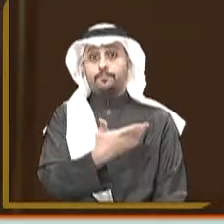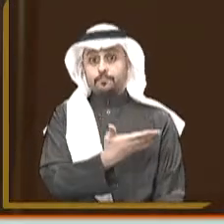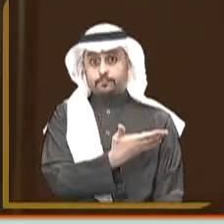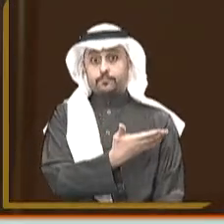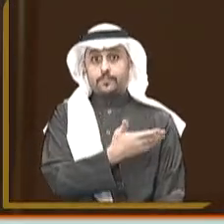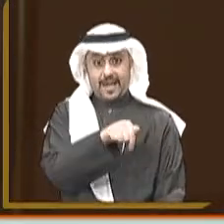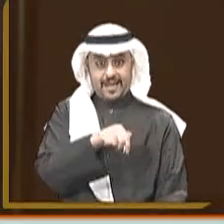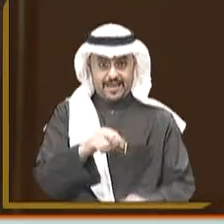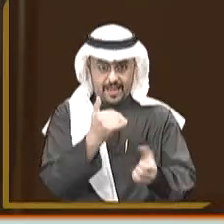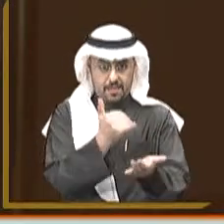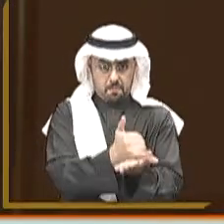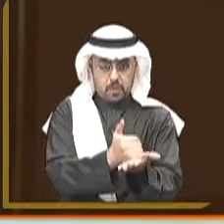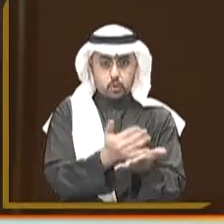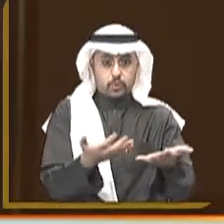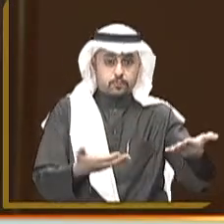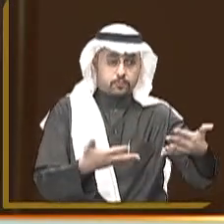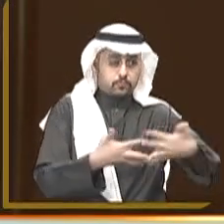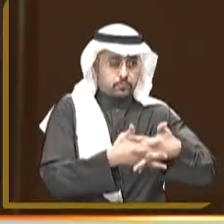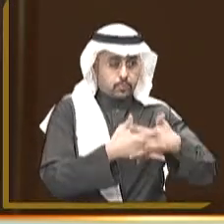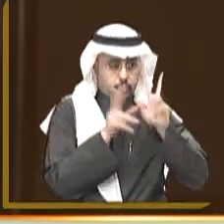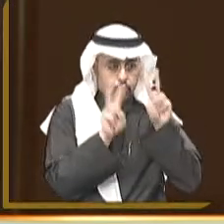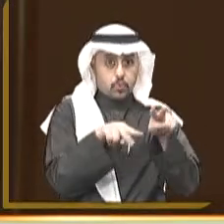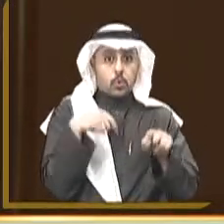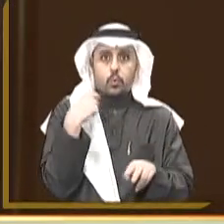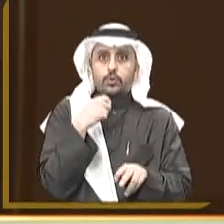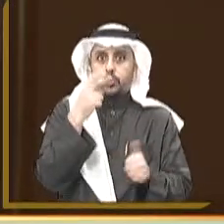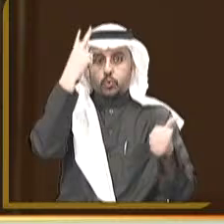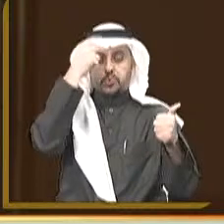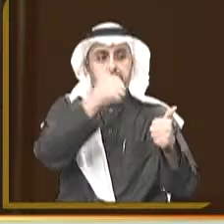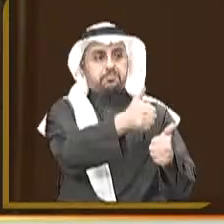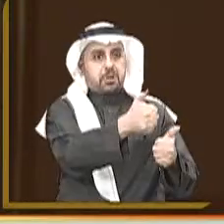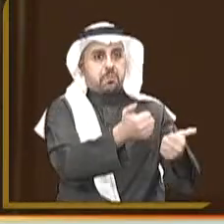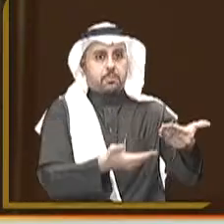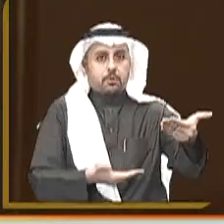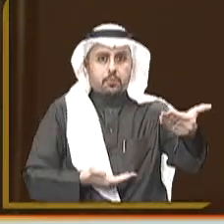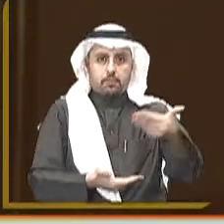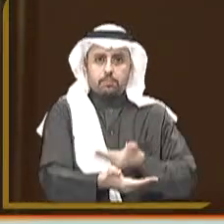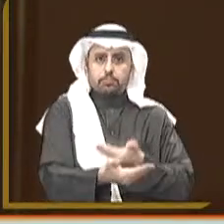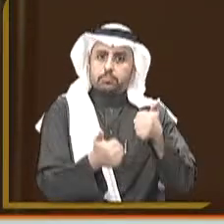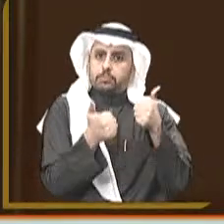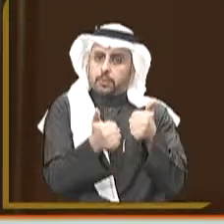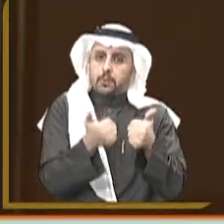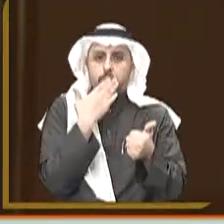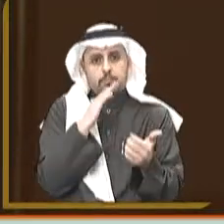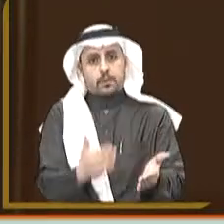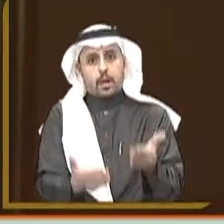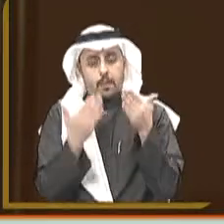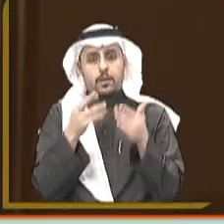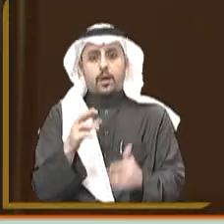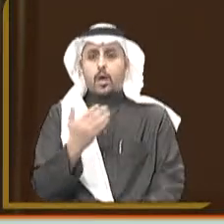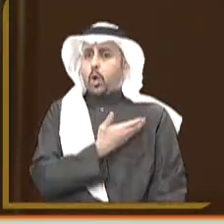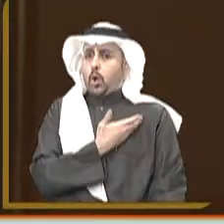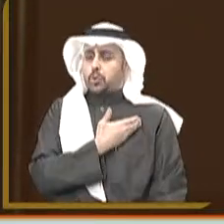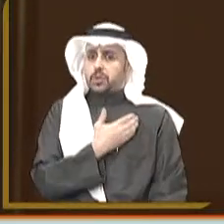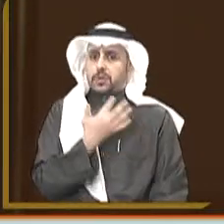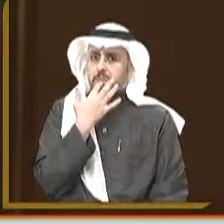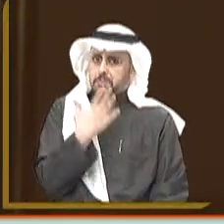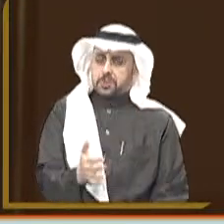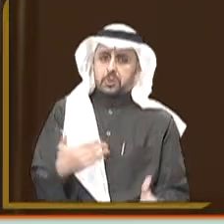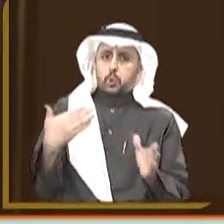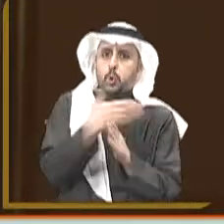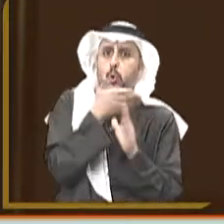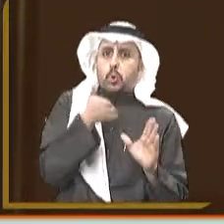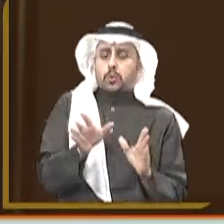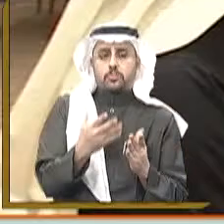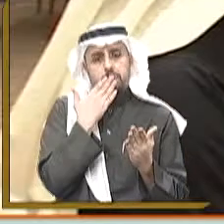نتائج المباحثات مثمرة للغاية مع معالي الوزير، وخاصة المتعلقة بالتسهيلات من المملكة للحجاج في كل دول العالم لزيارة